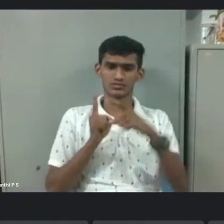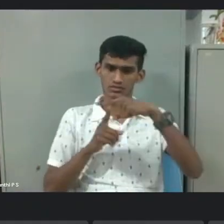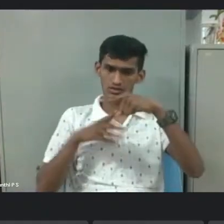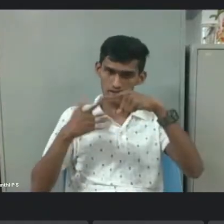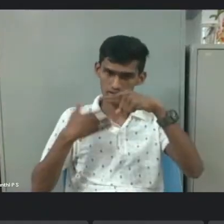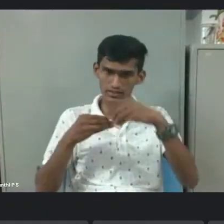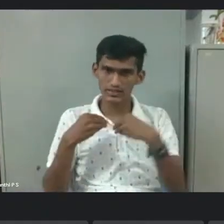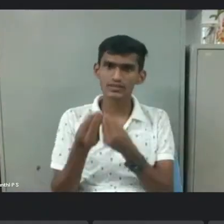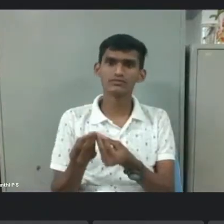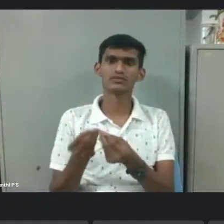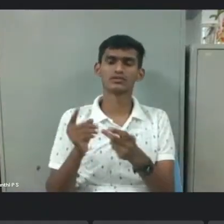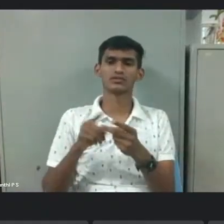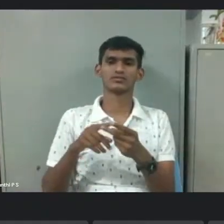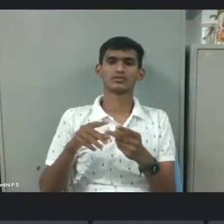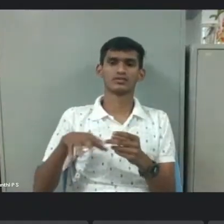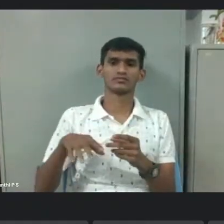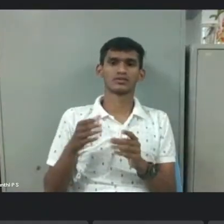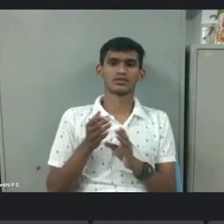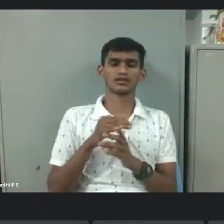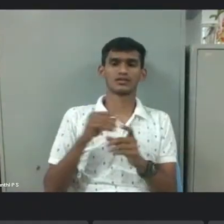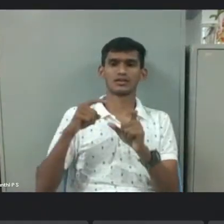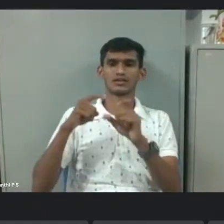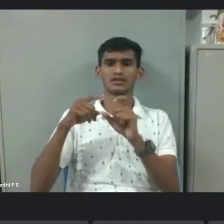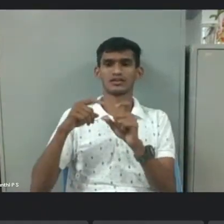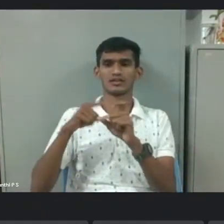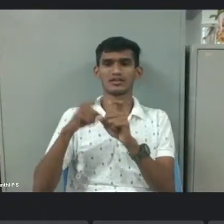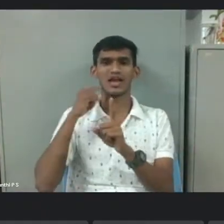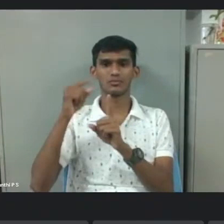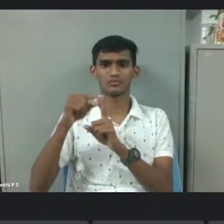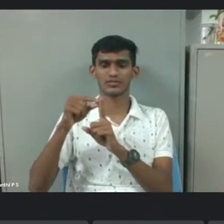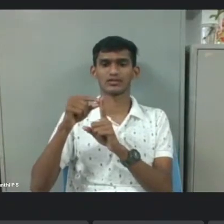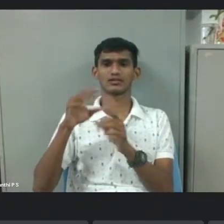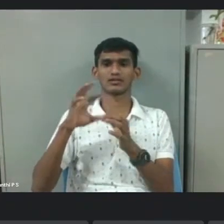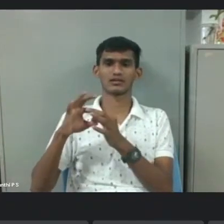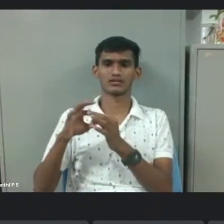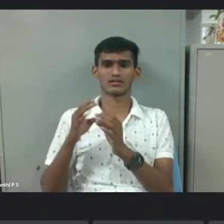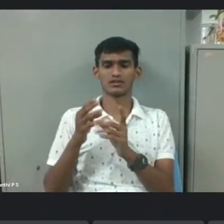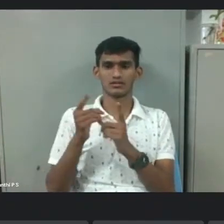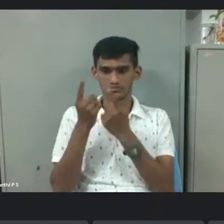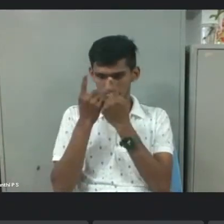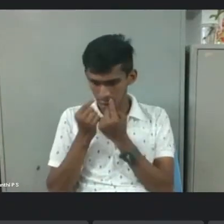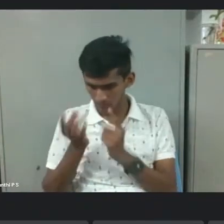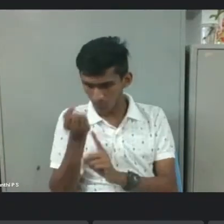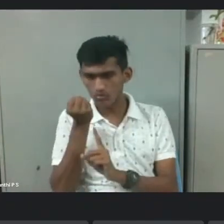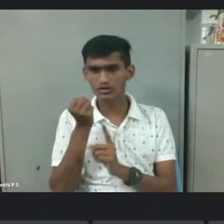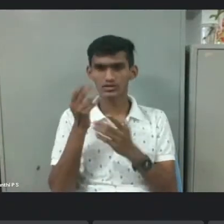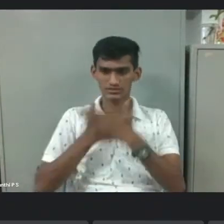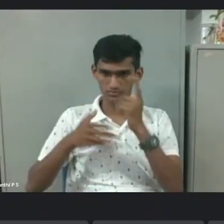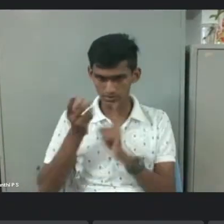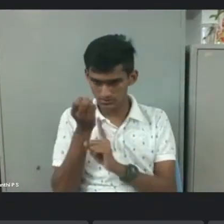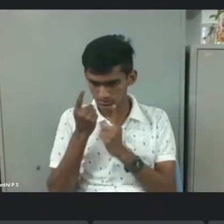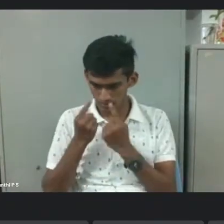എങ്ങനെ ഏർലി ഡിറ്റക്ഷൻ ഓഫ് ഡിസബിലിറ്റി എങ്ങനെ നേരത്തെ കണ്ടുപിടിക്കാമെന്നും അതിനെ എങ്ങോട്ട് റെഫർ ചെയ്യണം,